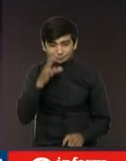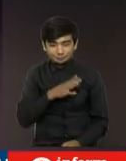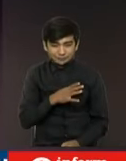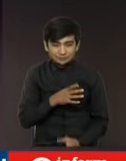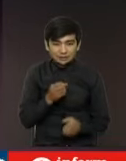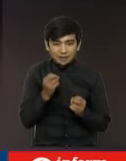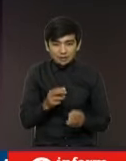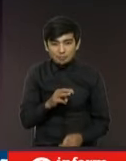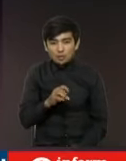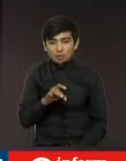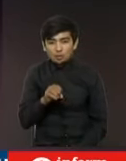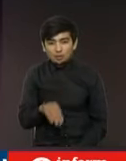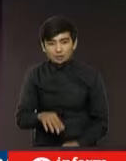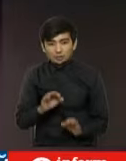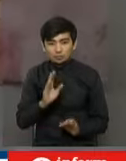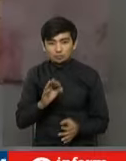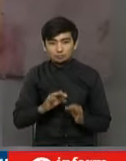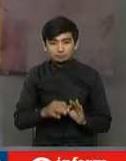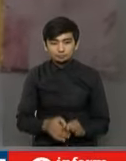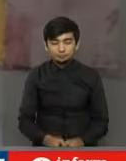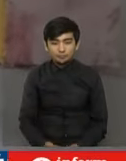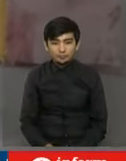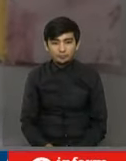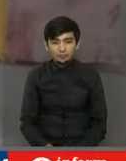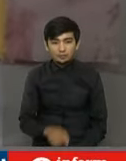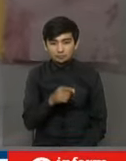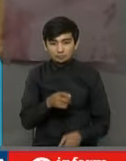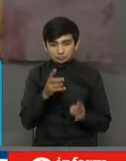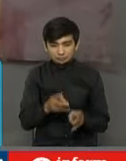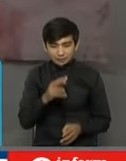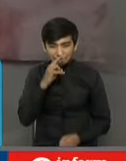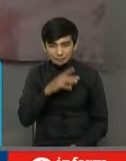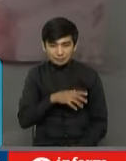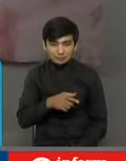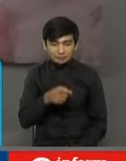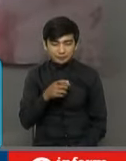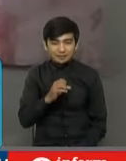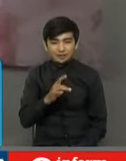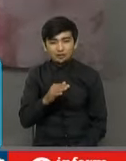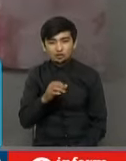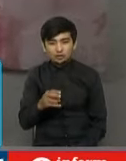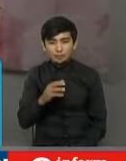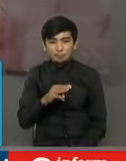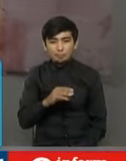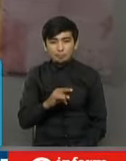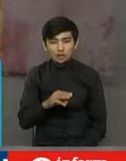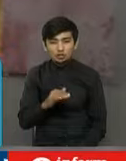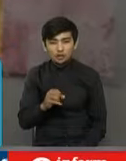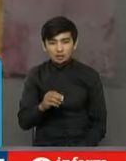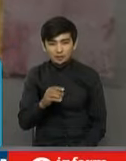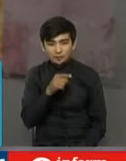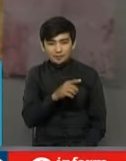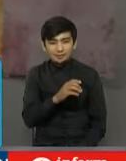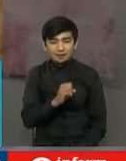Әріптес Меруерт Сабыртай баяндайды. Оқыстан оқ тиіп жараланған кіші сержант мың жасарып менің ту сыртымдағы